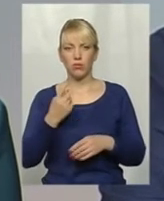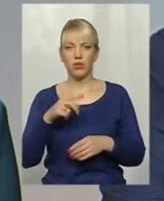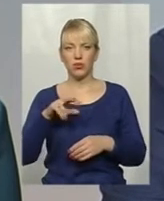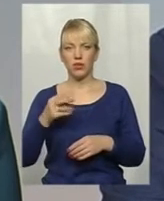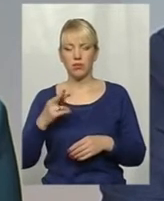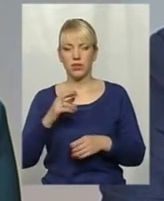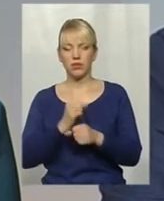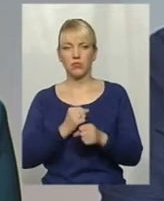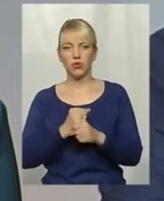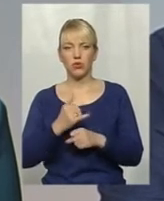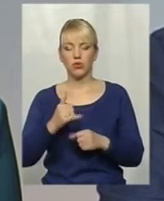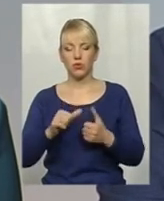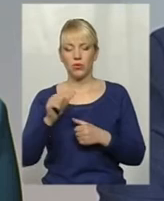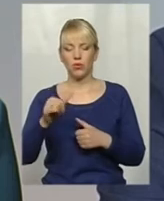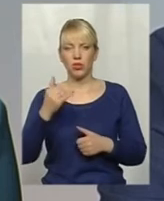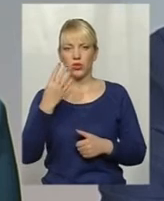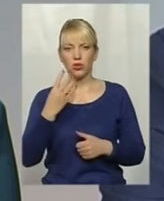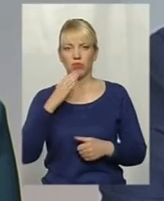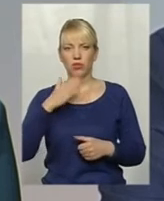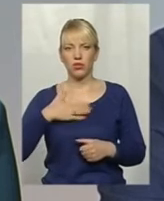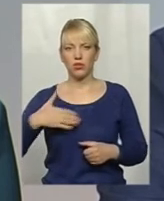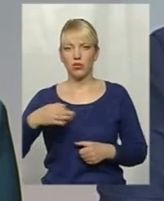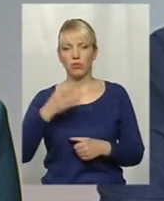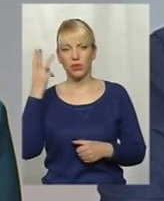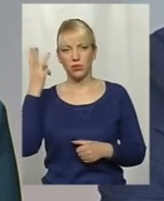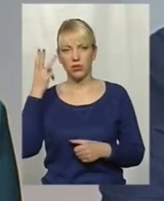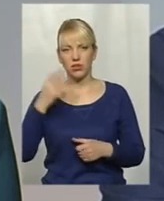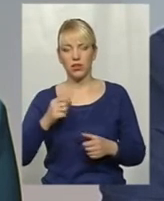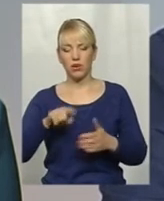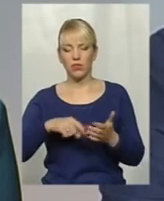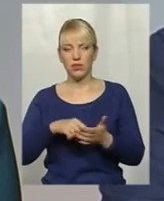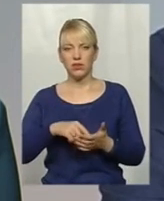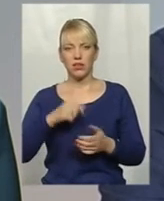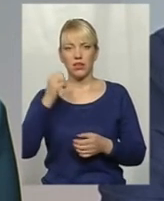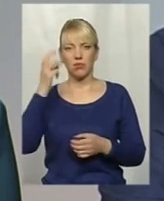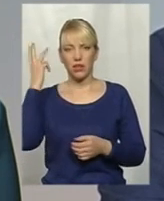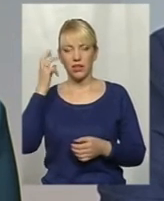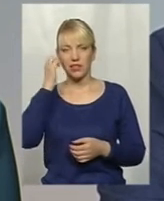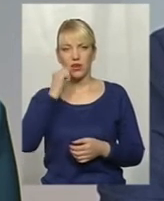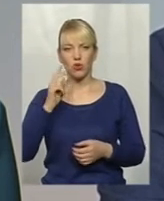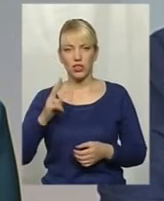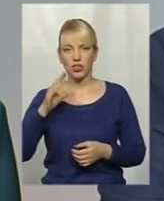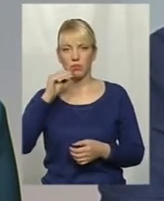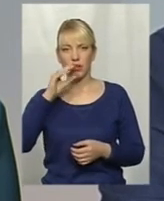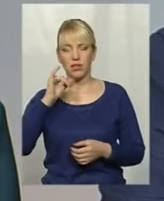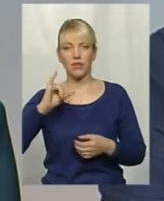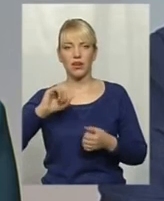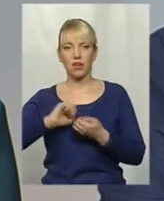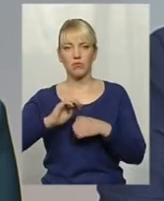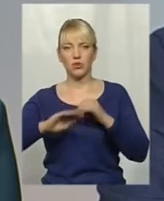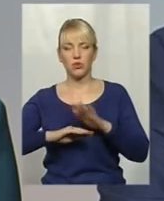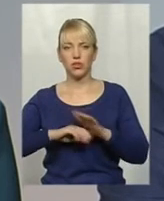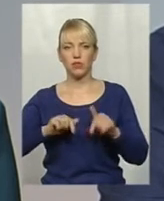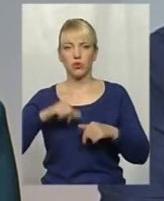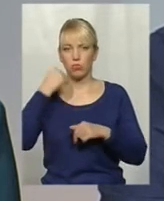зокрема, 4 у нас в Хмельницькій області. Це в місті Хмельницький, в місті Старокостянтинів, в місті Шепетівка та місто Канець-Подільський. А вже